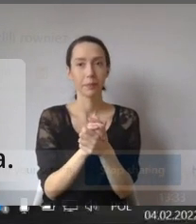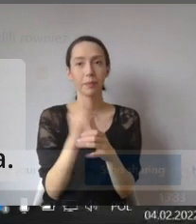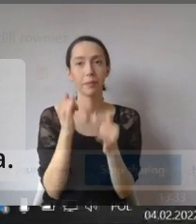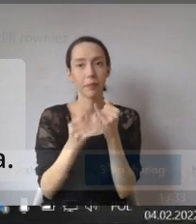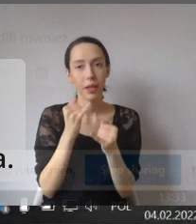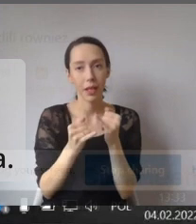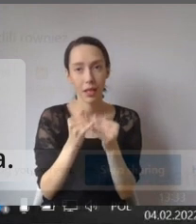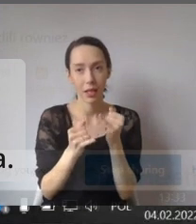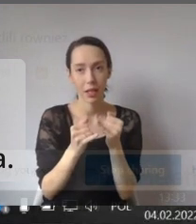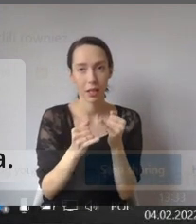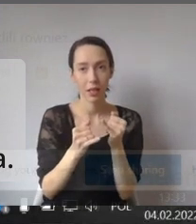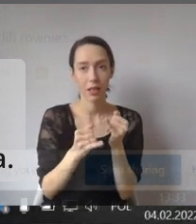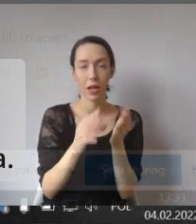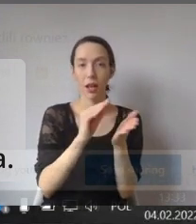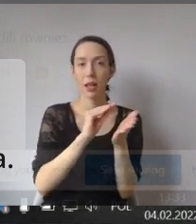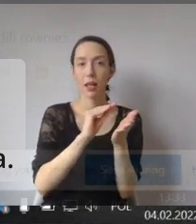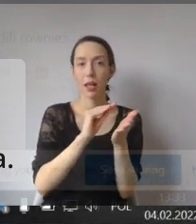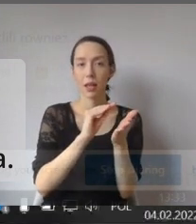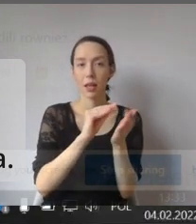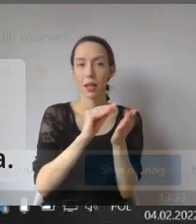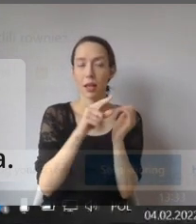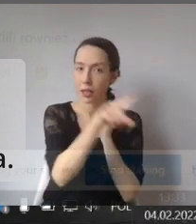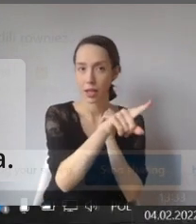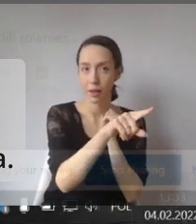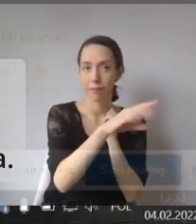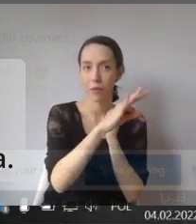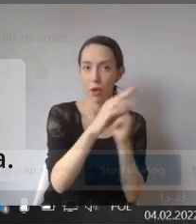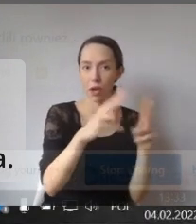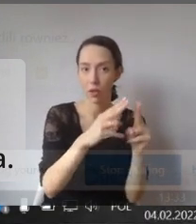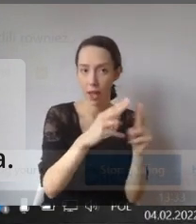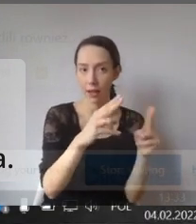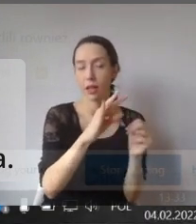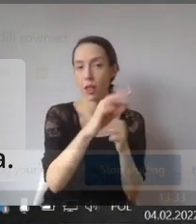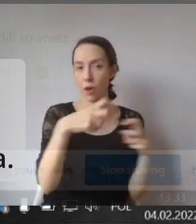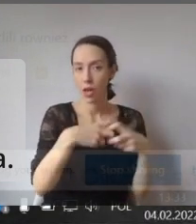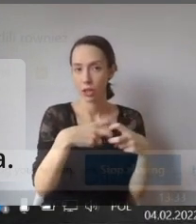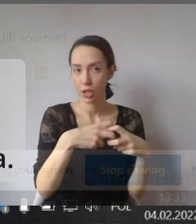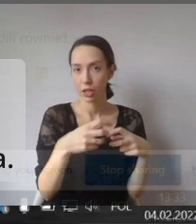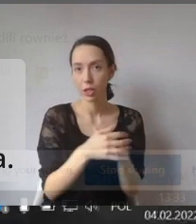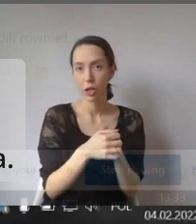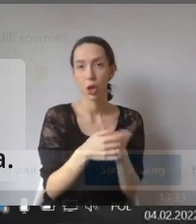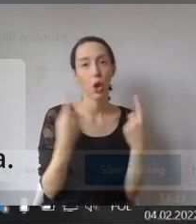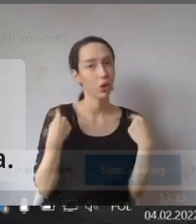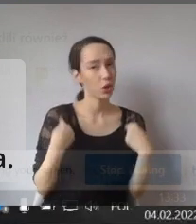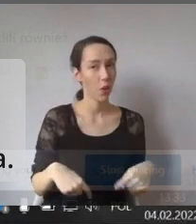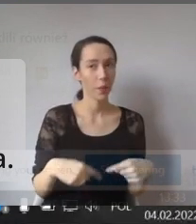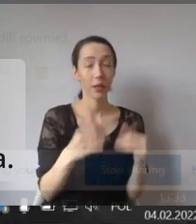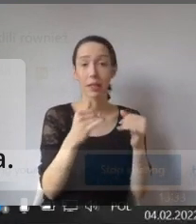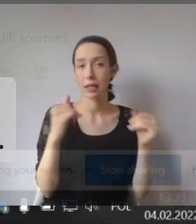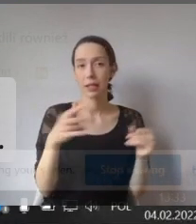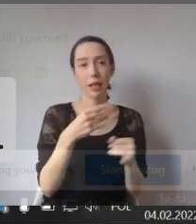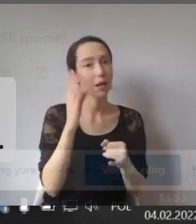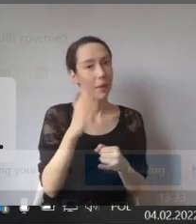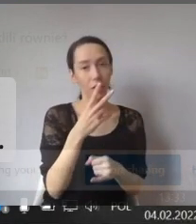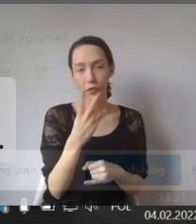zaznaczycie Twoje kontakty albo Twoja sieć, to osoby, które nie są w Waszych kontaktach, nie będą mogły widzieć tego zdjęcia.